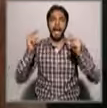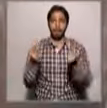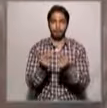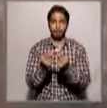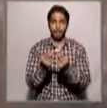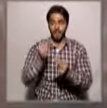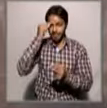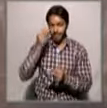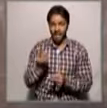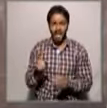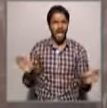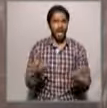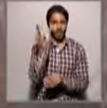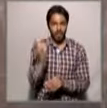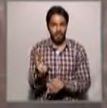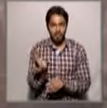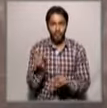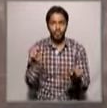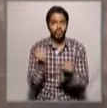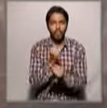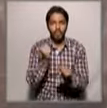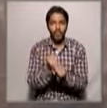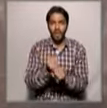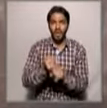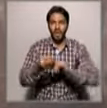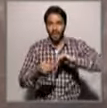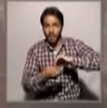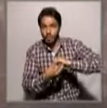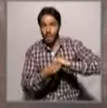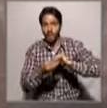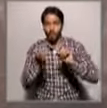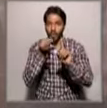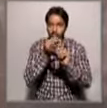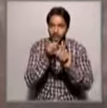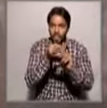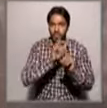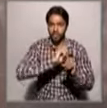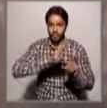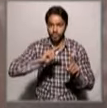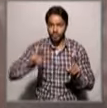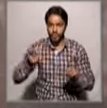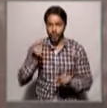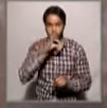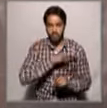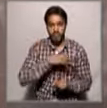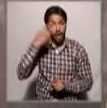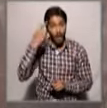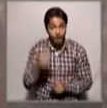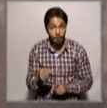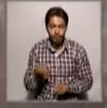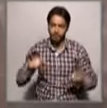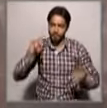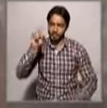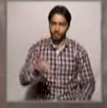لا يقبل الله عز وجل منه طاعة، لأن الله عز وجل كما في الحديث قال الرسول صلى الله عليه وسلم إذا وضع يده في الغرز فقال